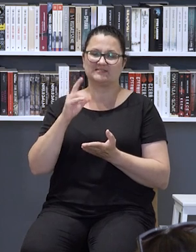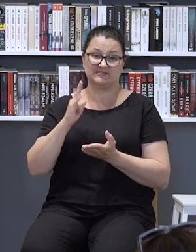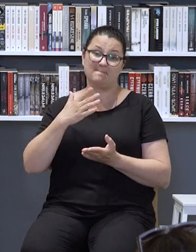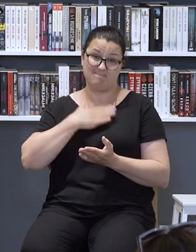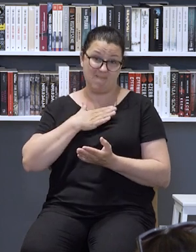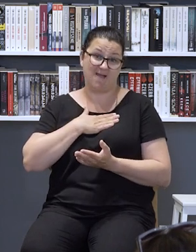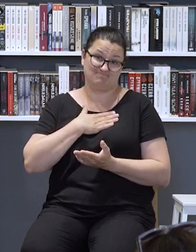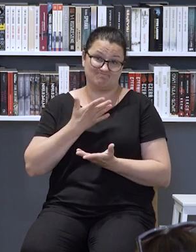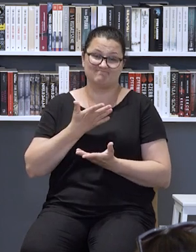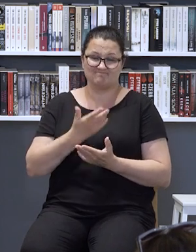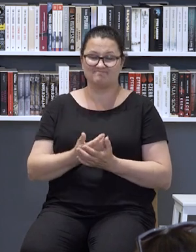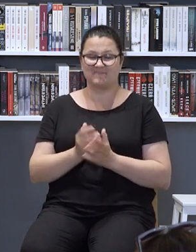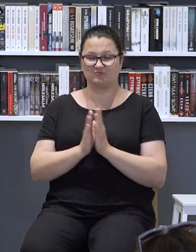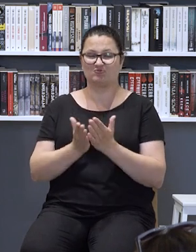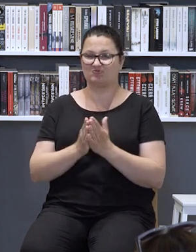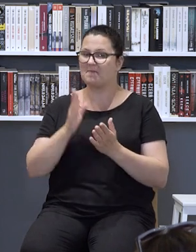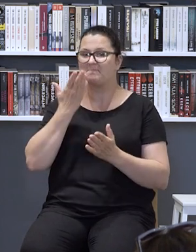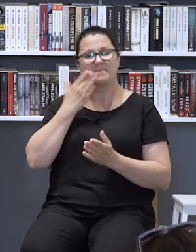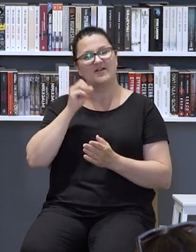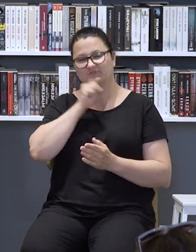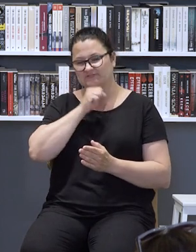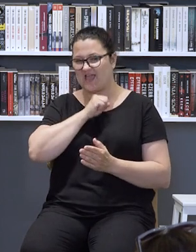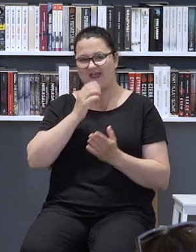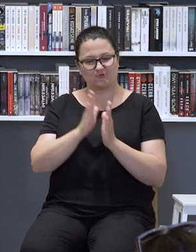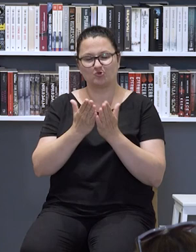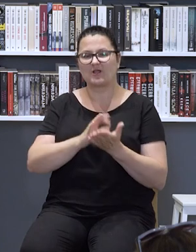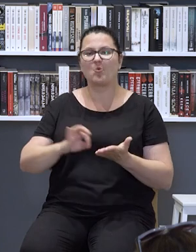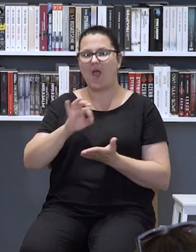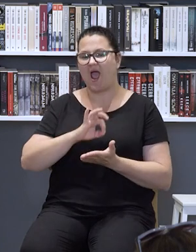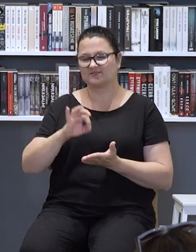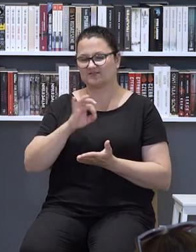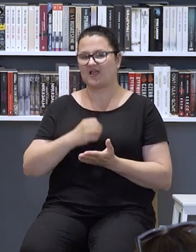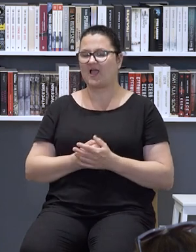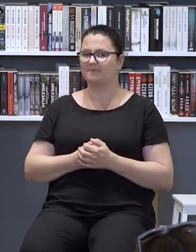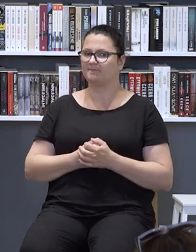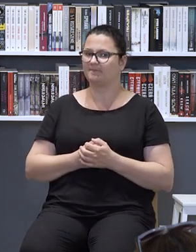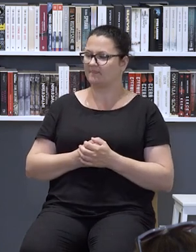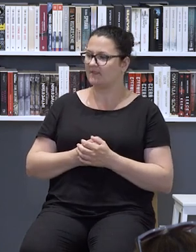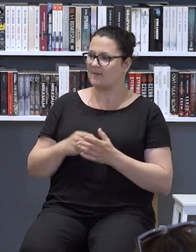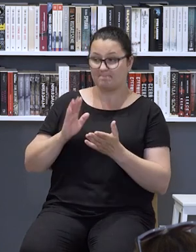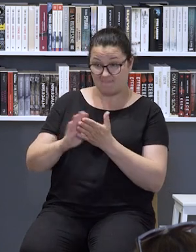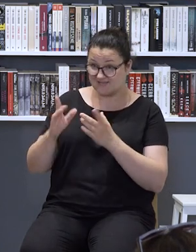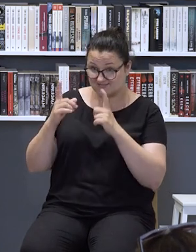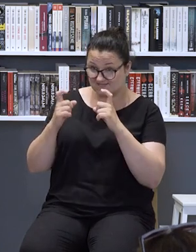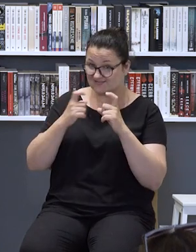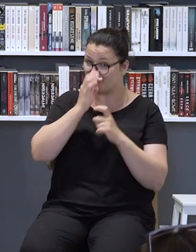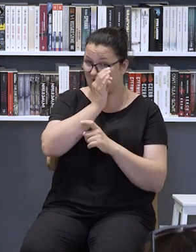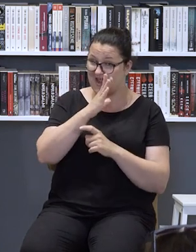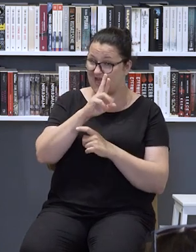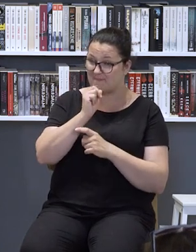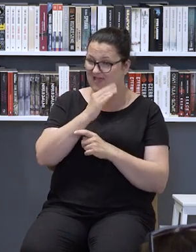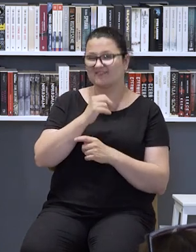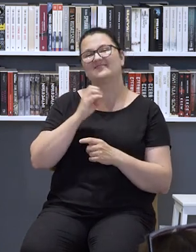mam. Bardzo starą książkę kucharską ze spisem. Bez Rembrandta. No. Ale bez Rembrandta, no